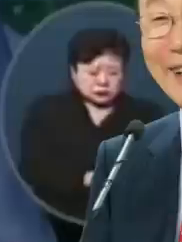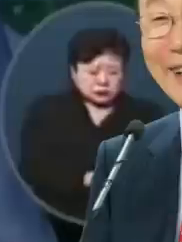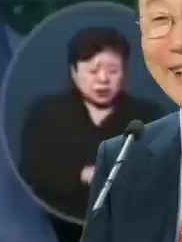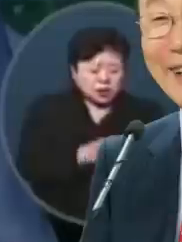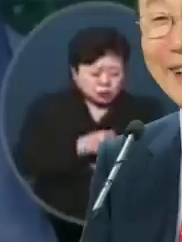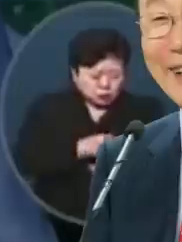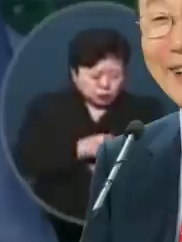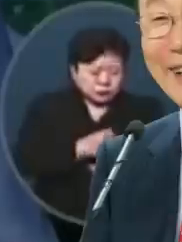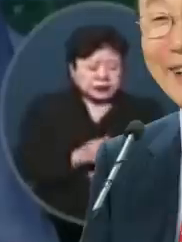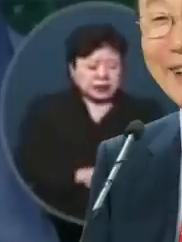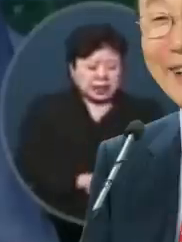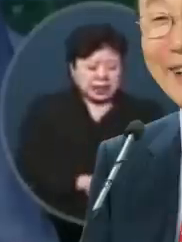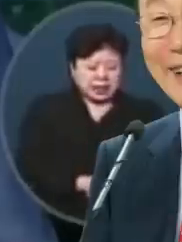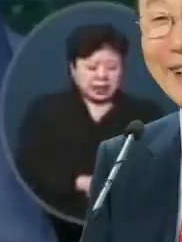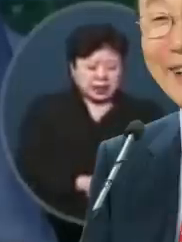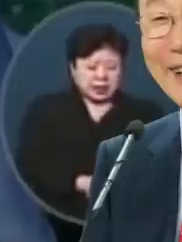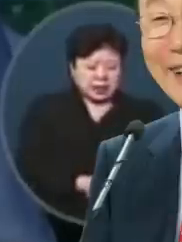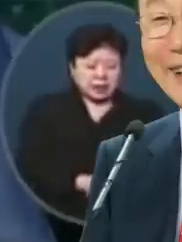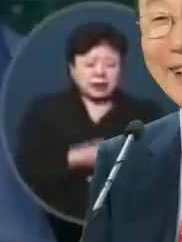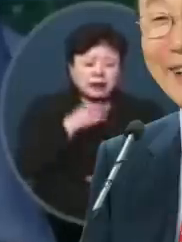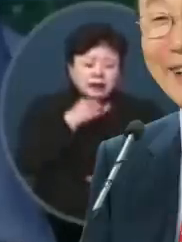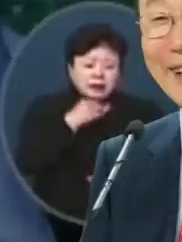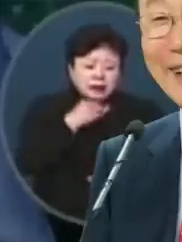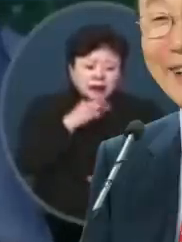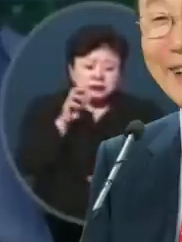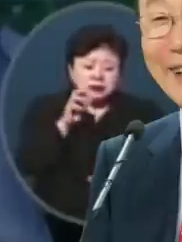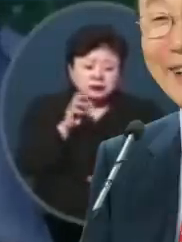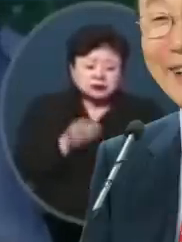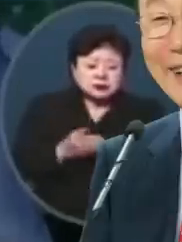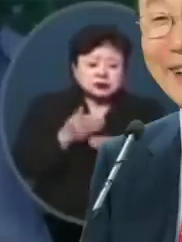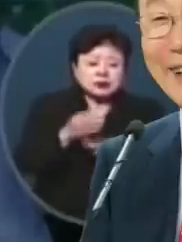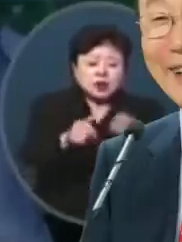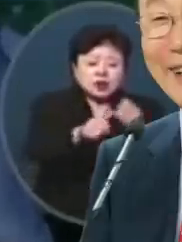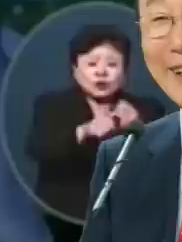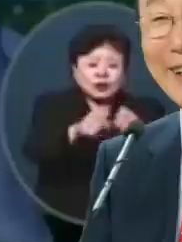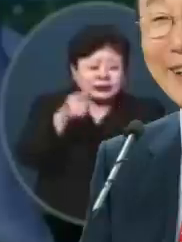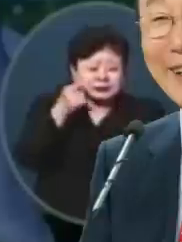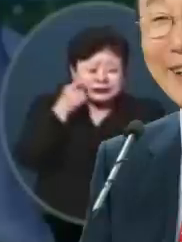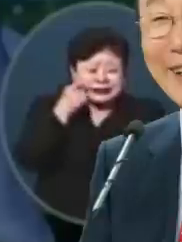조심해야 됩니다. 서른 살을 넘기면 시집가기 곤란합니다.